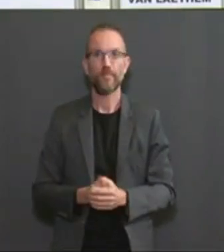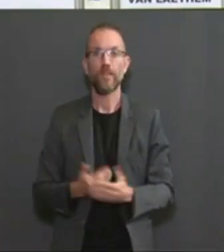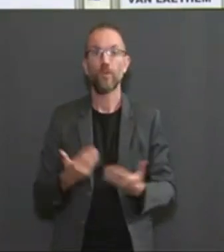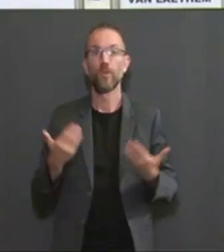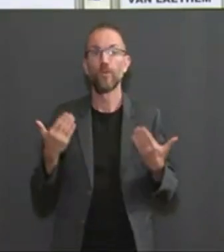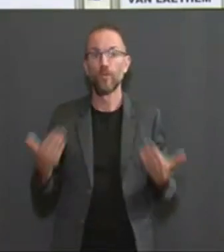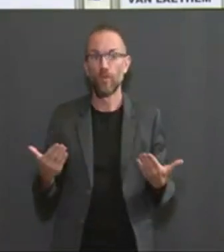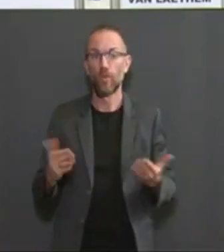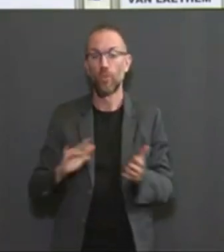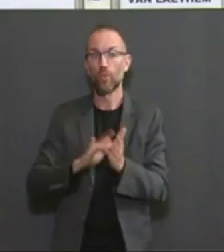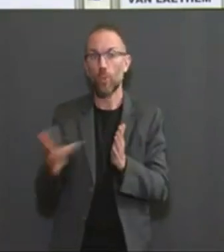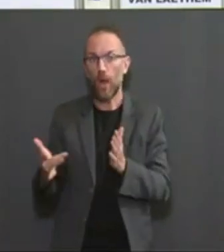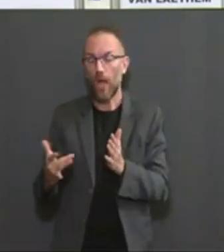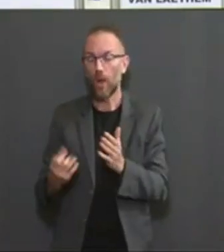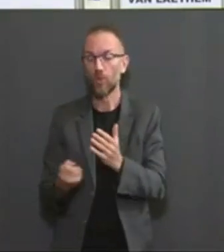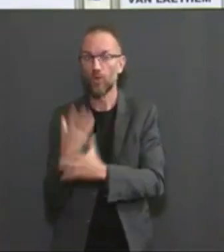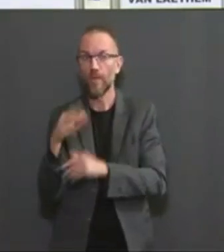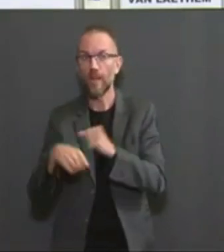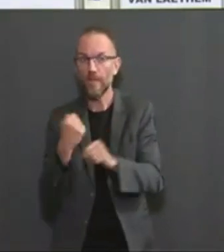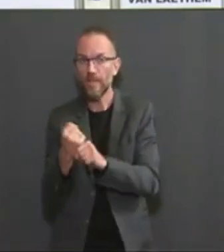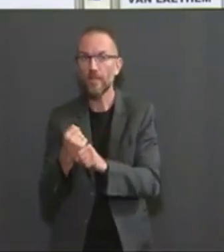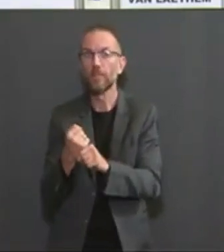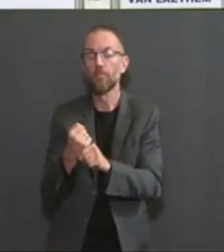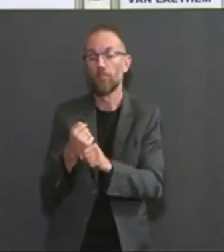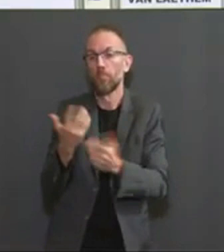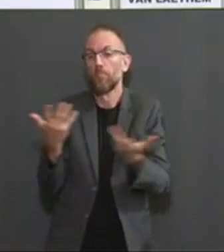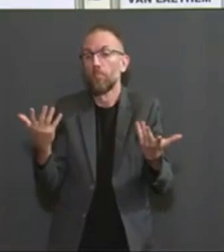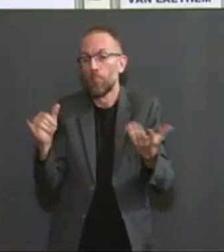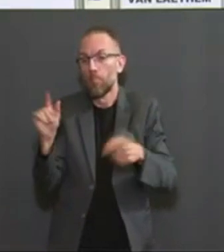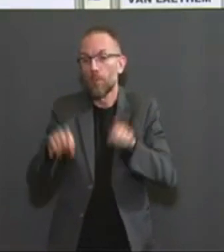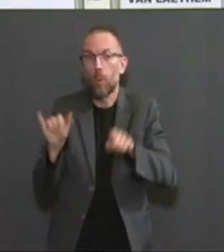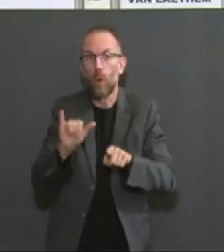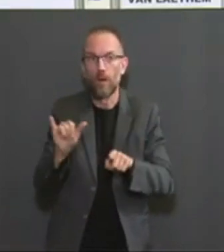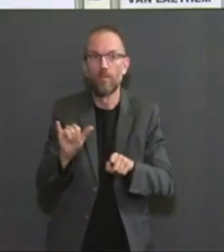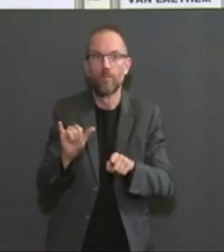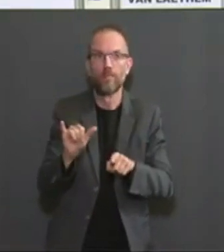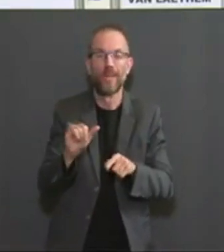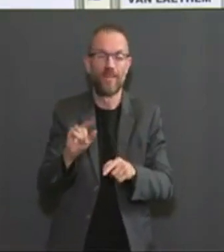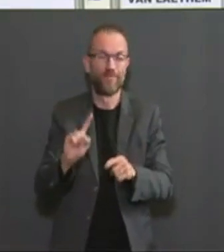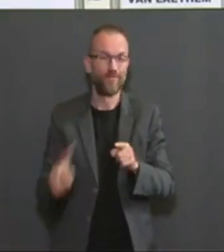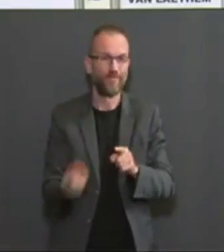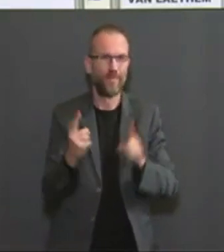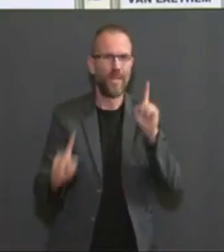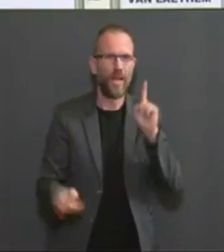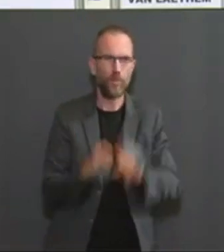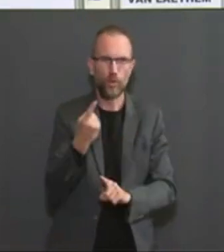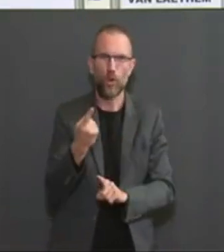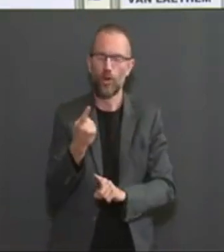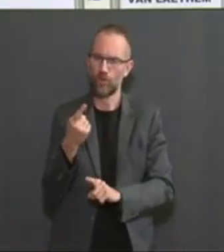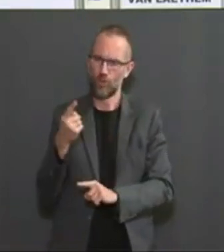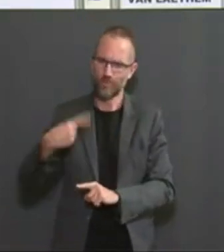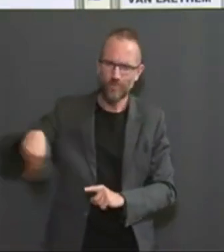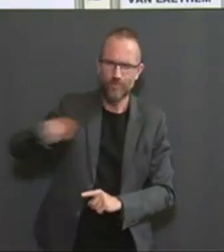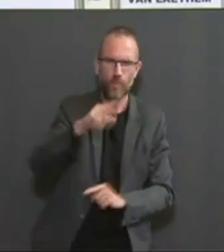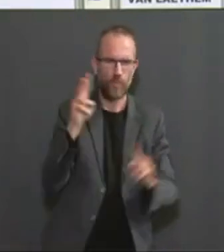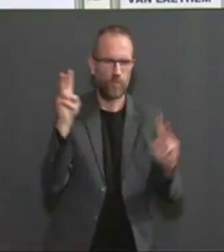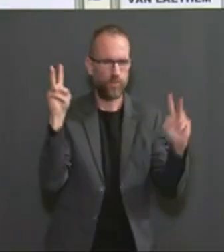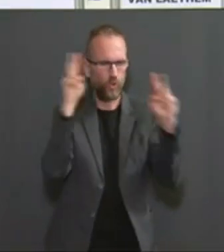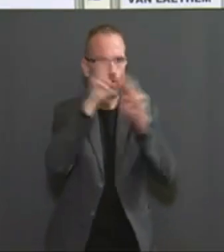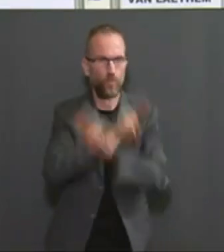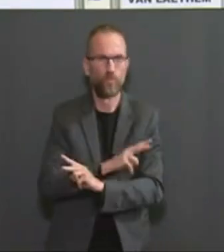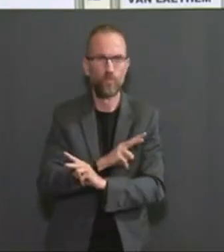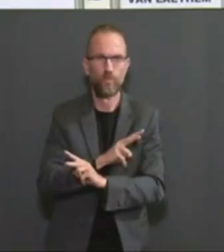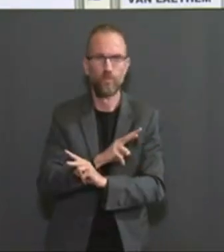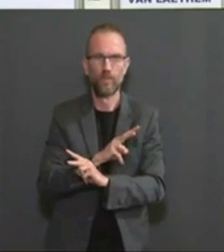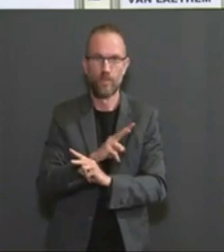d'année, nous devrons rester vigilants parce que nous entrons dans une période avec encore beaucoup de contamination et avec des circonstances qui